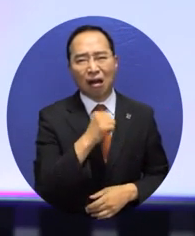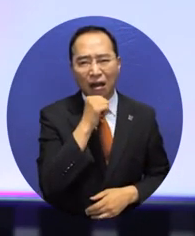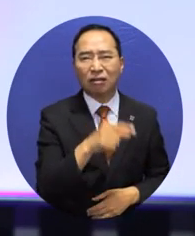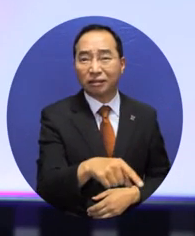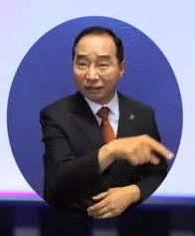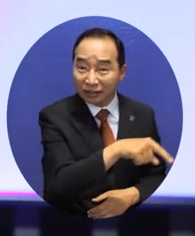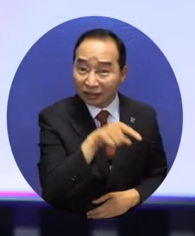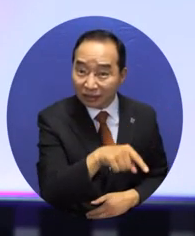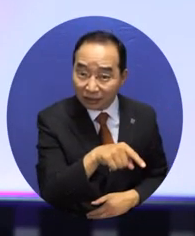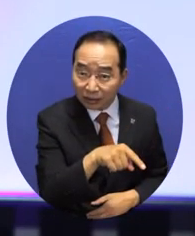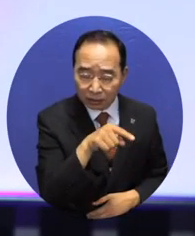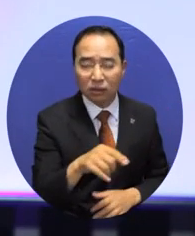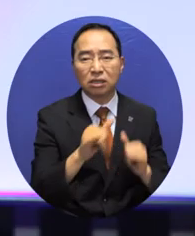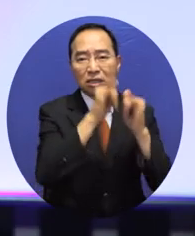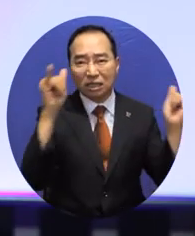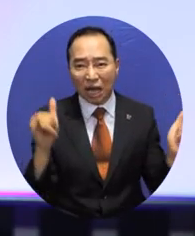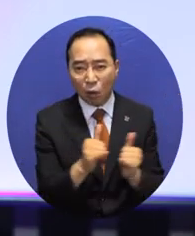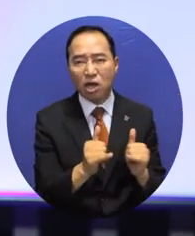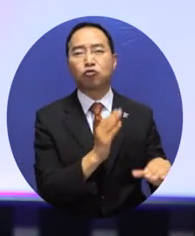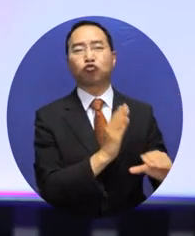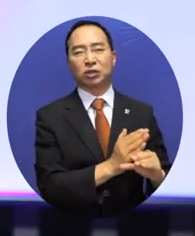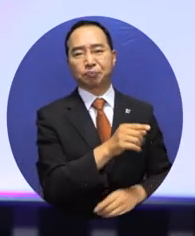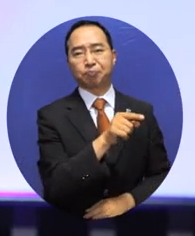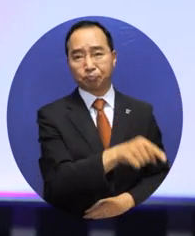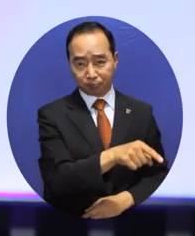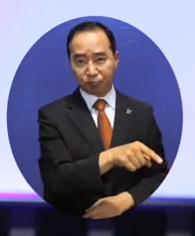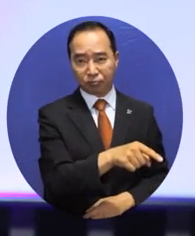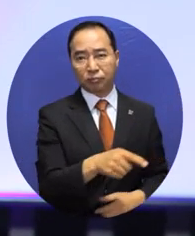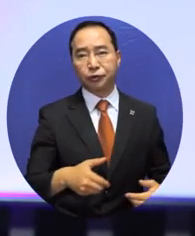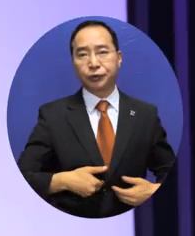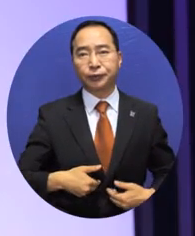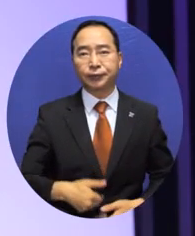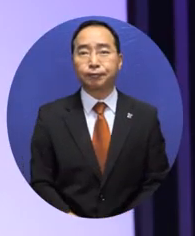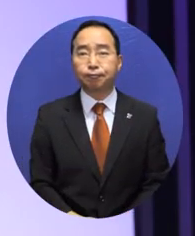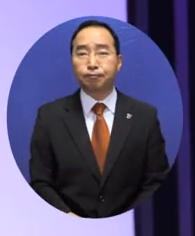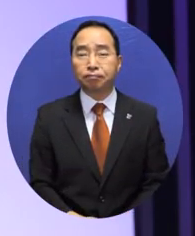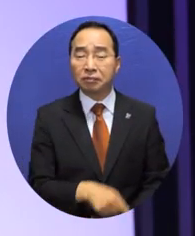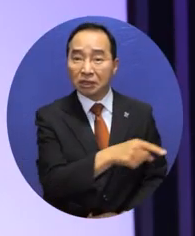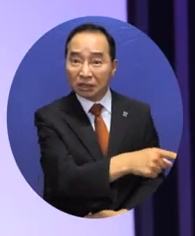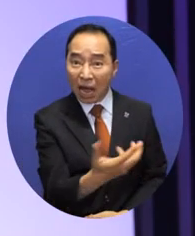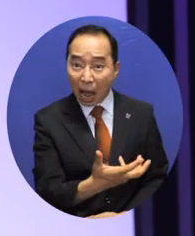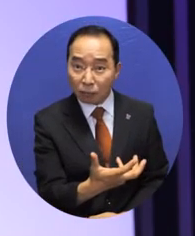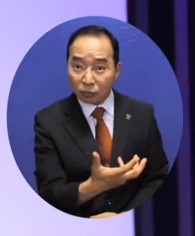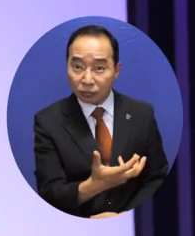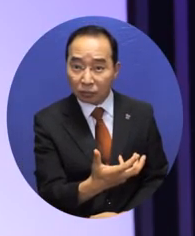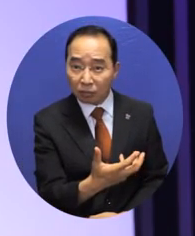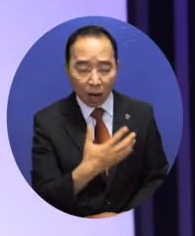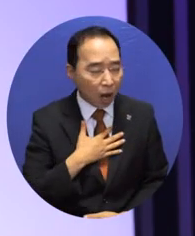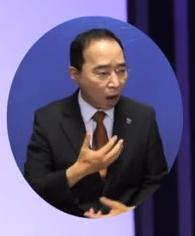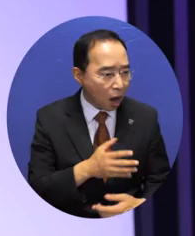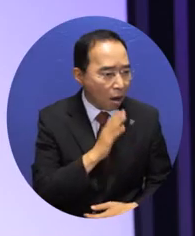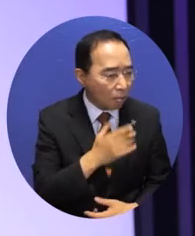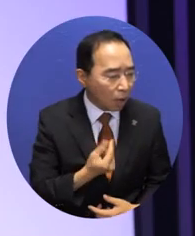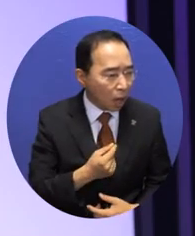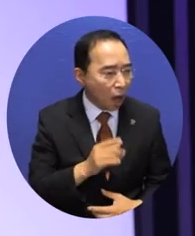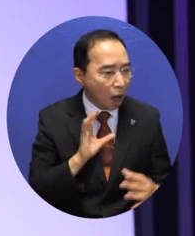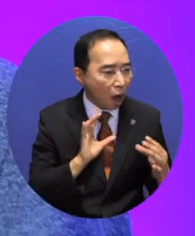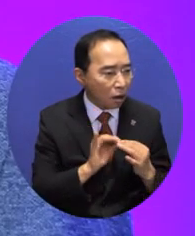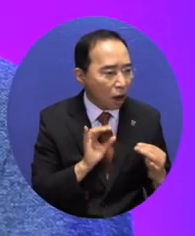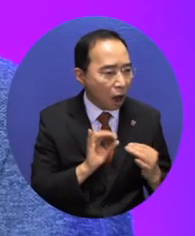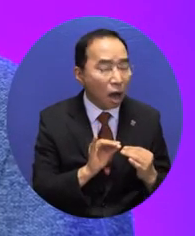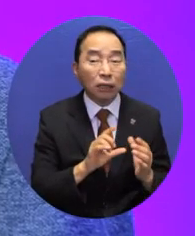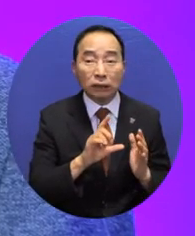바로 우리 사회의 중심이 되어야 한다고 봅니다. 그들의 아픔을 내 아픔처럼 공감할 때